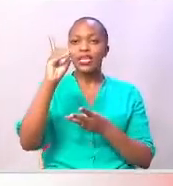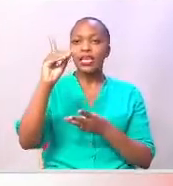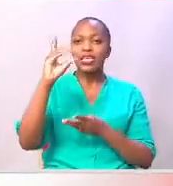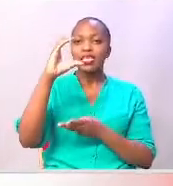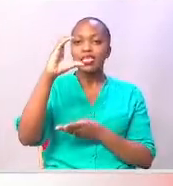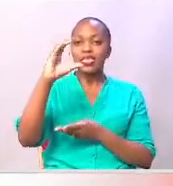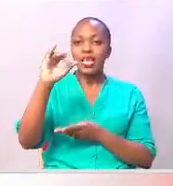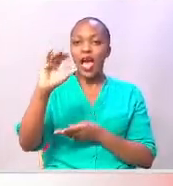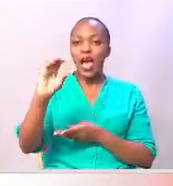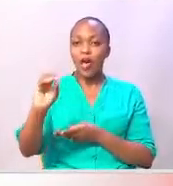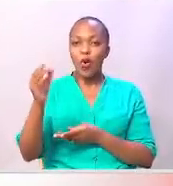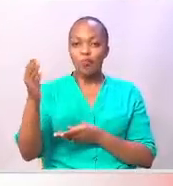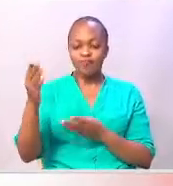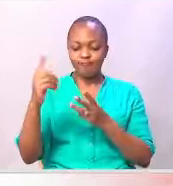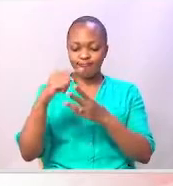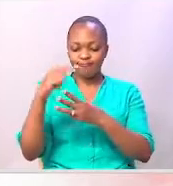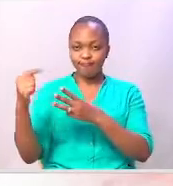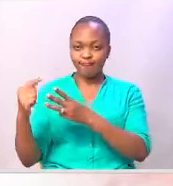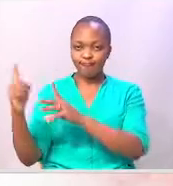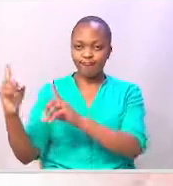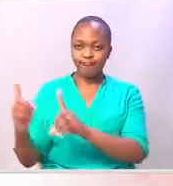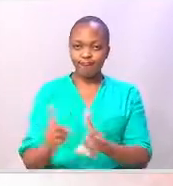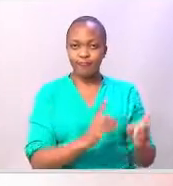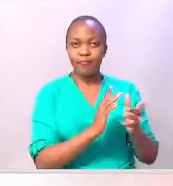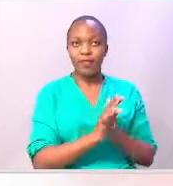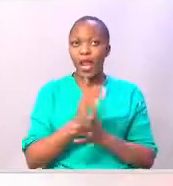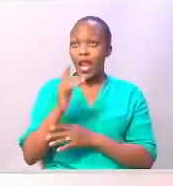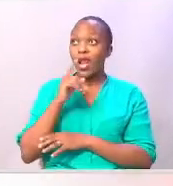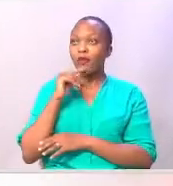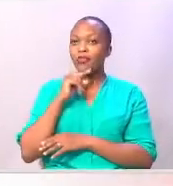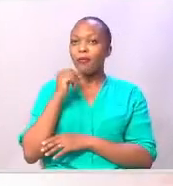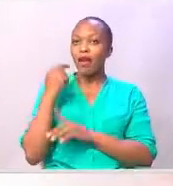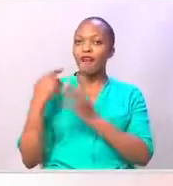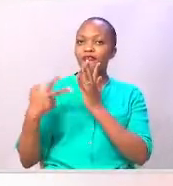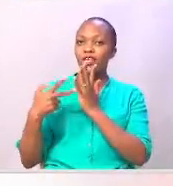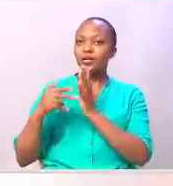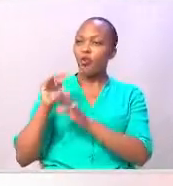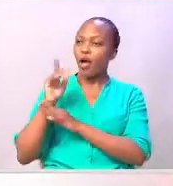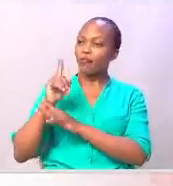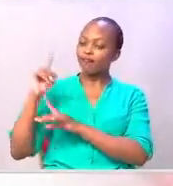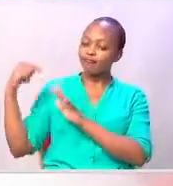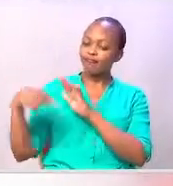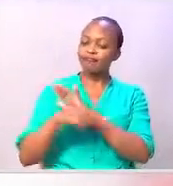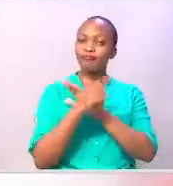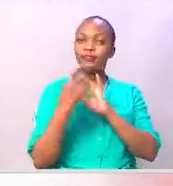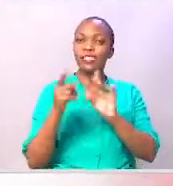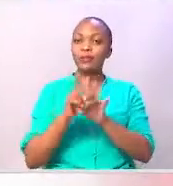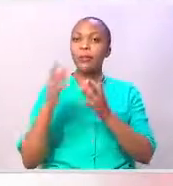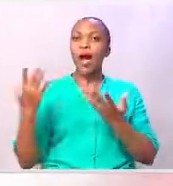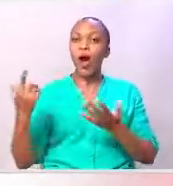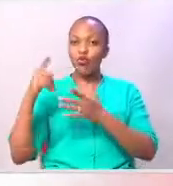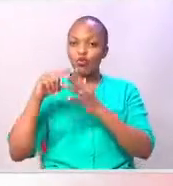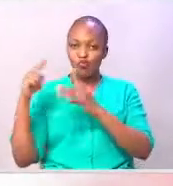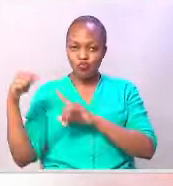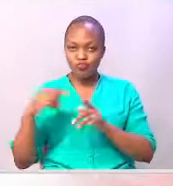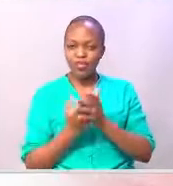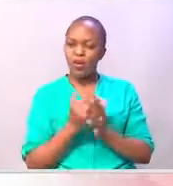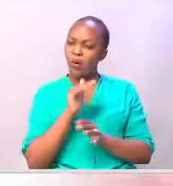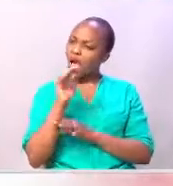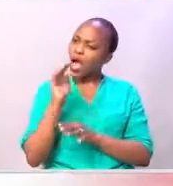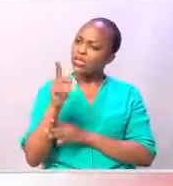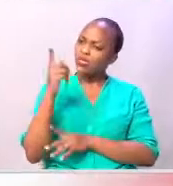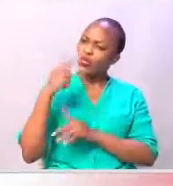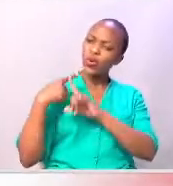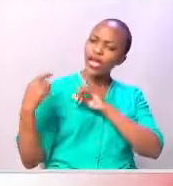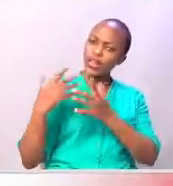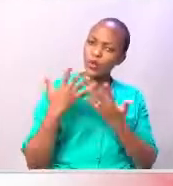kijana. Akaambiwa apitie kwenye alipitia, akaingilia kwa dirisha na akasema yeye, akaulizwa kwa nini ulitenda haya.